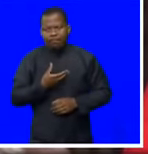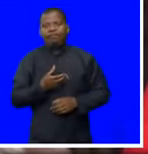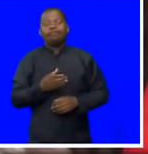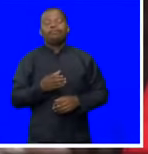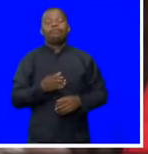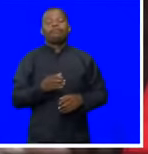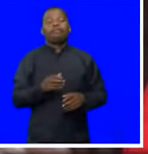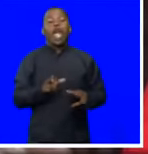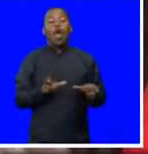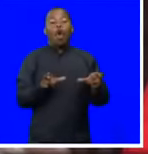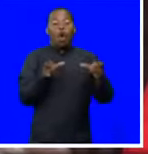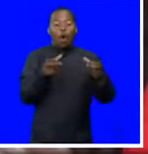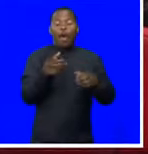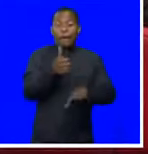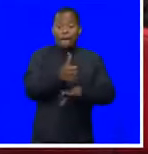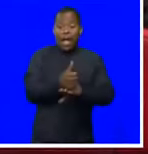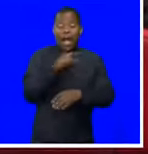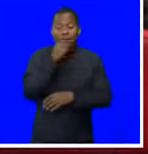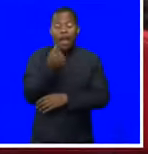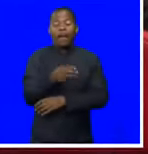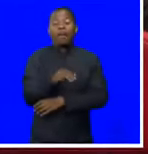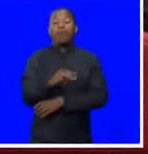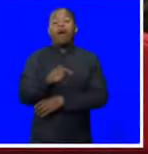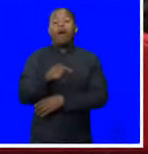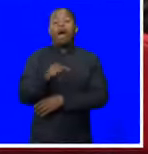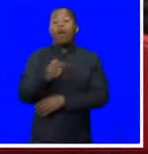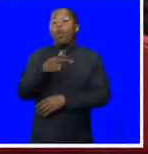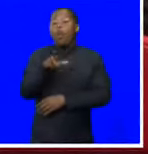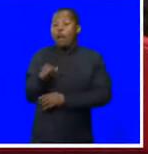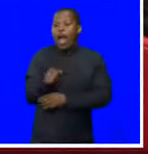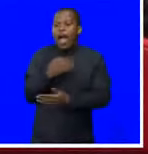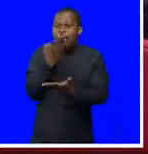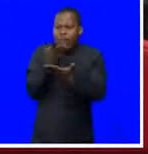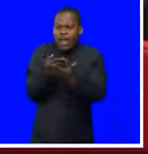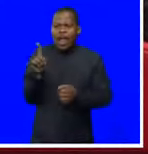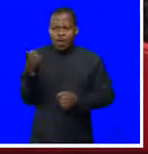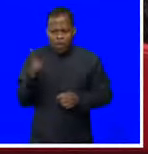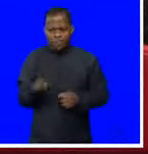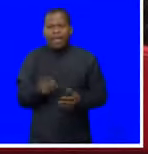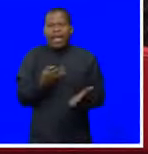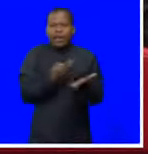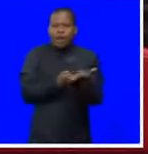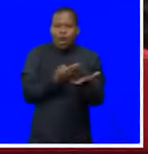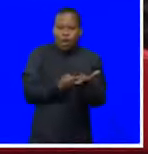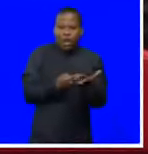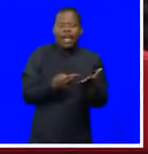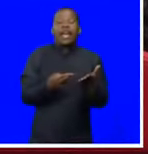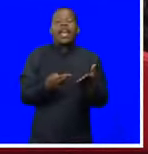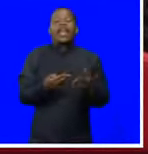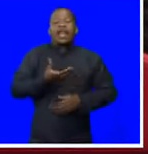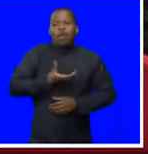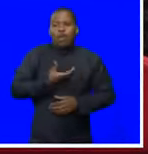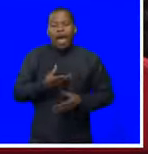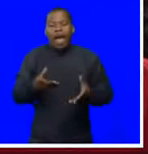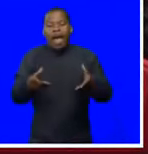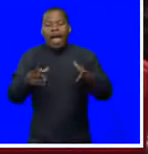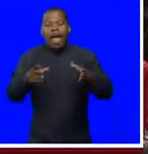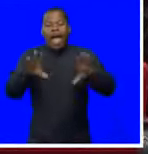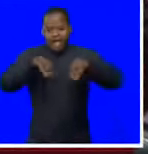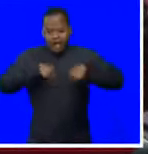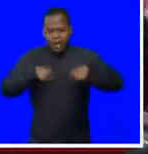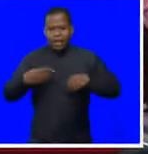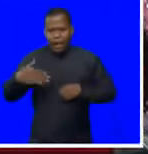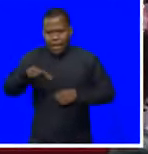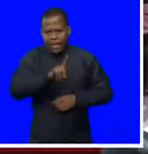endlini yetimbunga Isaac Magagula. Ucele timbunga ukuthi temuke lo mbiko waleli komiti mayelana nemthetho losakhankanya